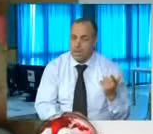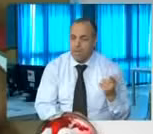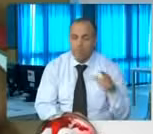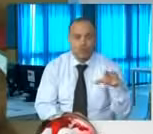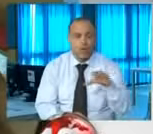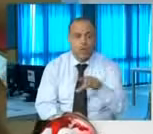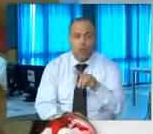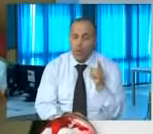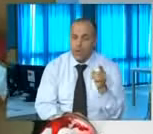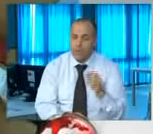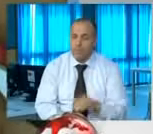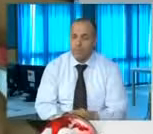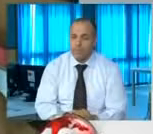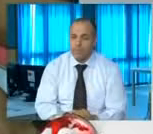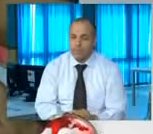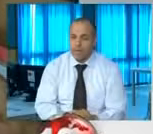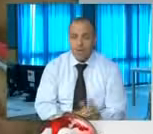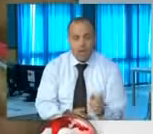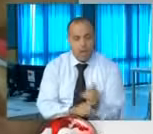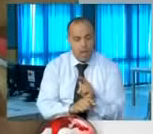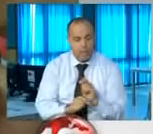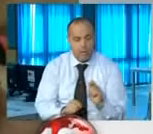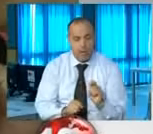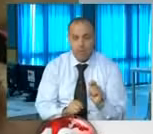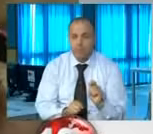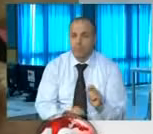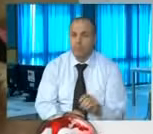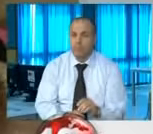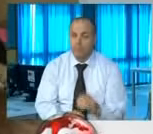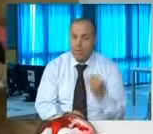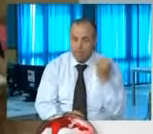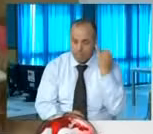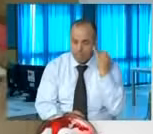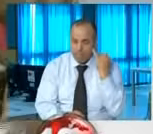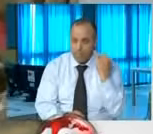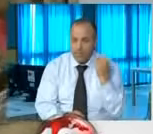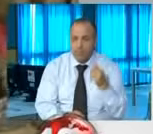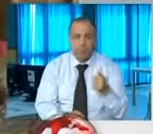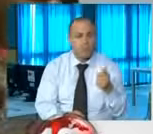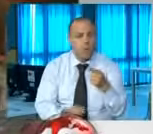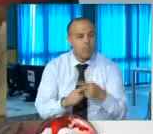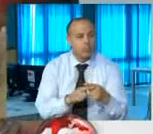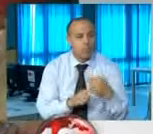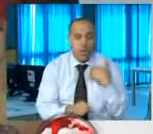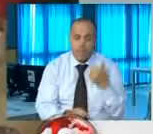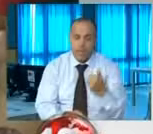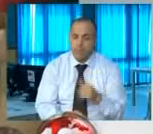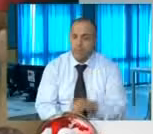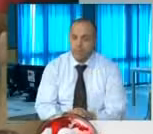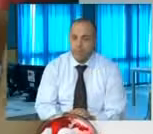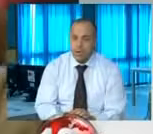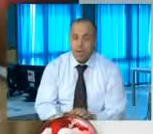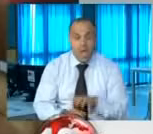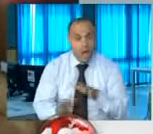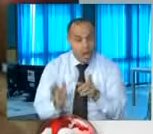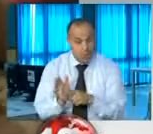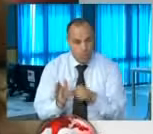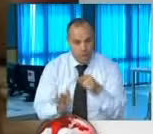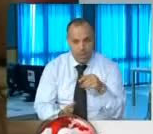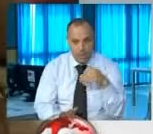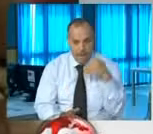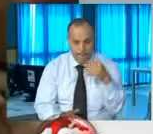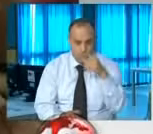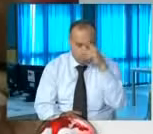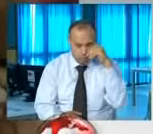الجهات باحترام كذلك يعني مبدأ التمييز الإيجابي. والإجراء هذا باش يبدأ بإذن